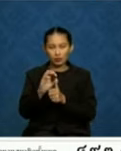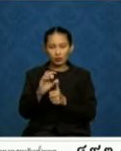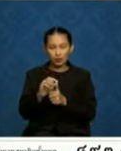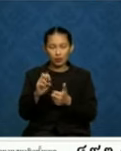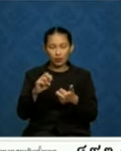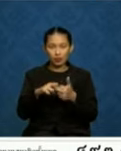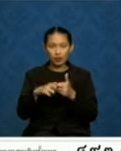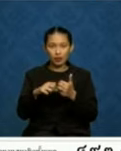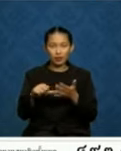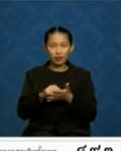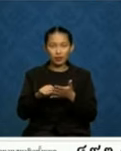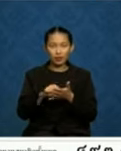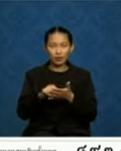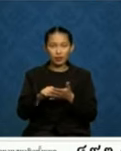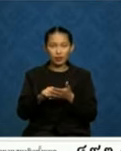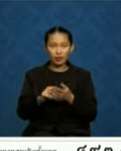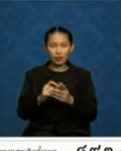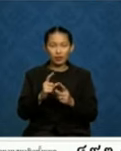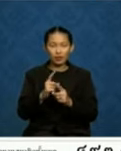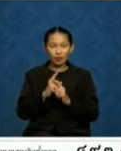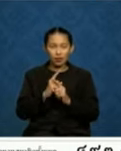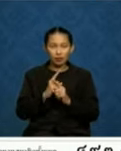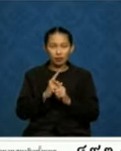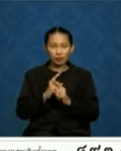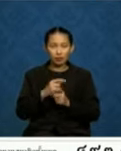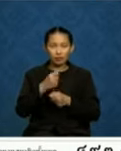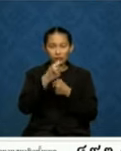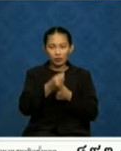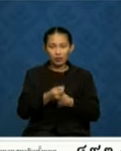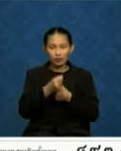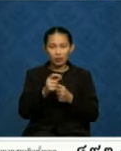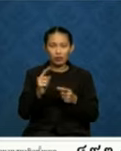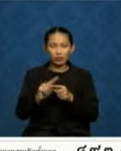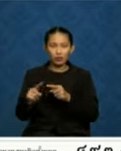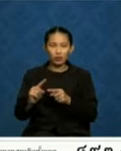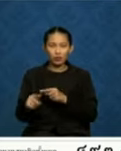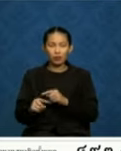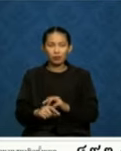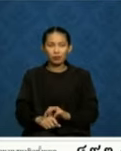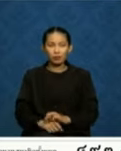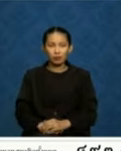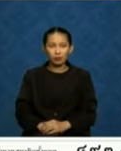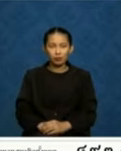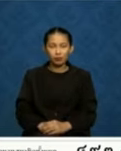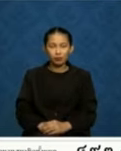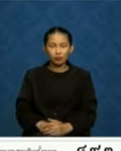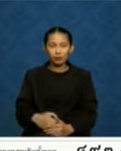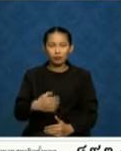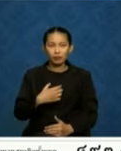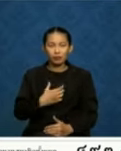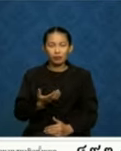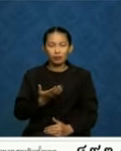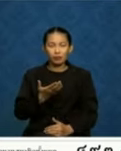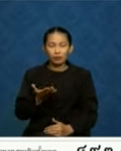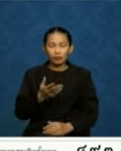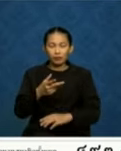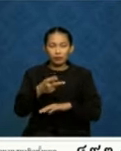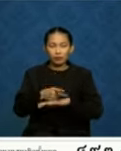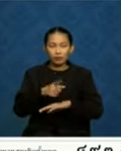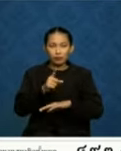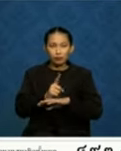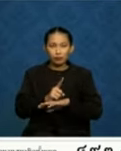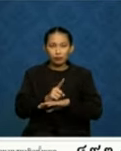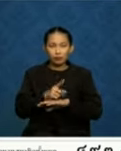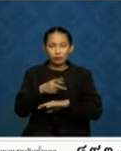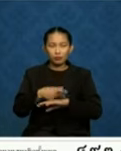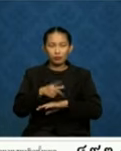ความเดือดร้อนให้กับเกษตรกรผู้เพาะปลูกใบยาสูบต่อไปครับต้องขออนุญาตท่านประธานให้ท่านประธาน